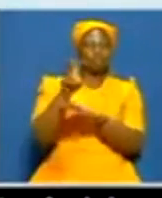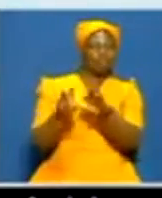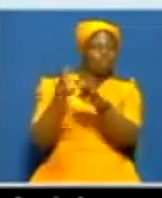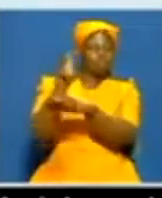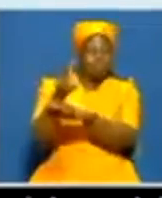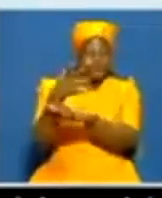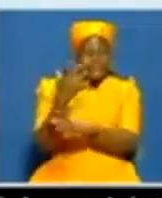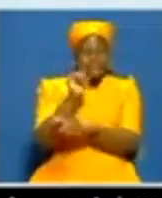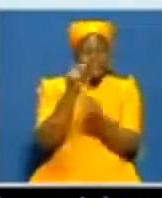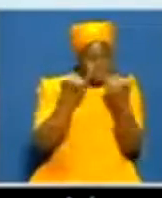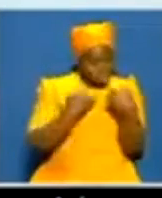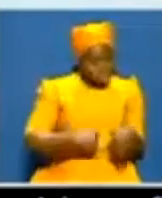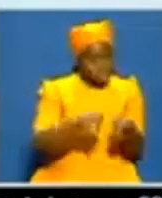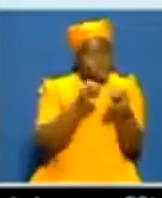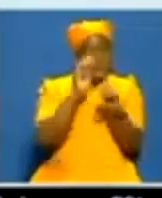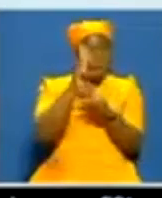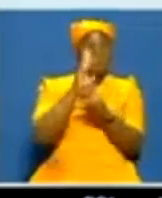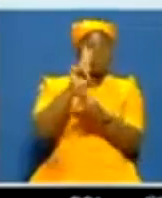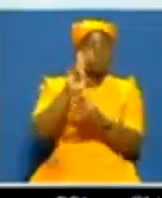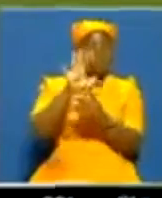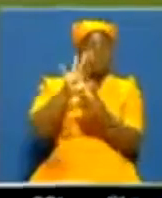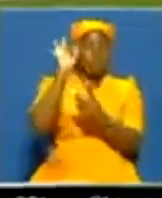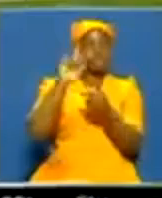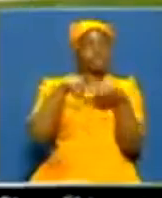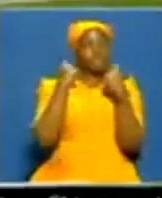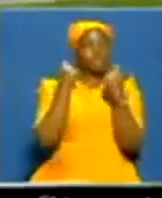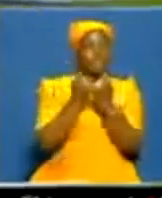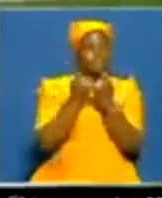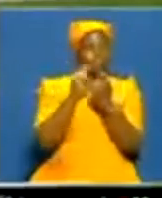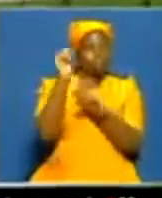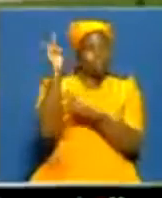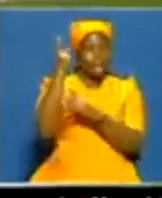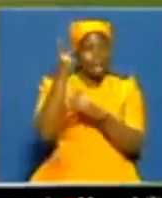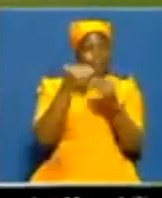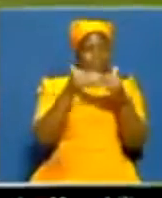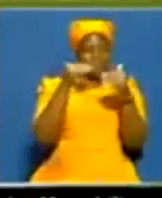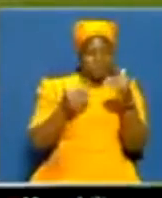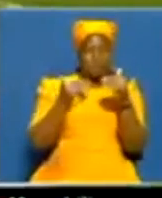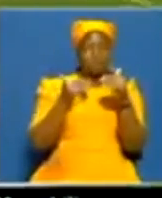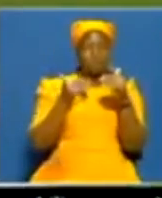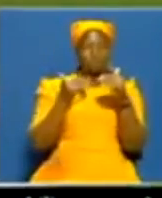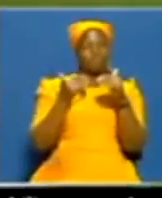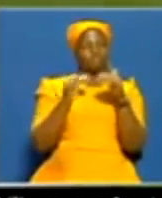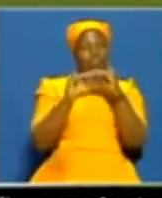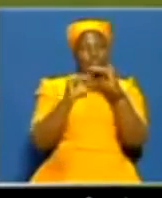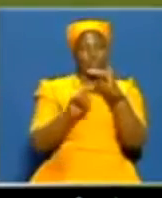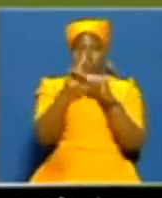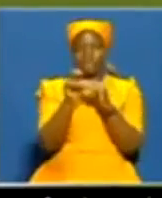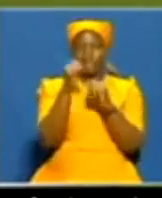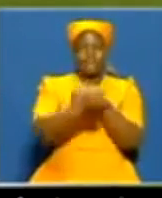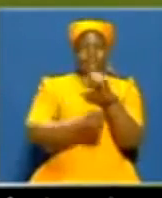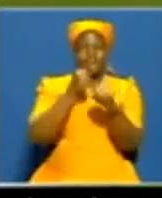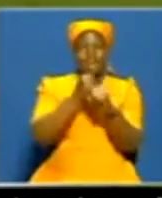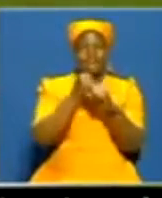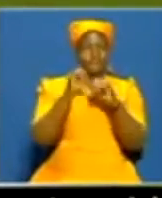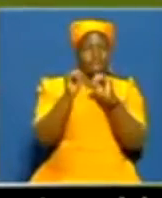za majaribio zitatumiwa kuchagua kikosi cha Kenya kabla ya mbio za dunia za riadha kwa chipukizi zitakazoandaliwa kuanzia Agosti 17 hadi